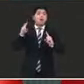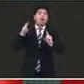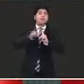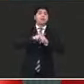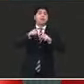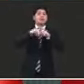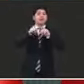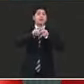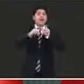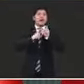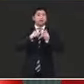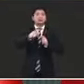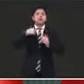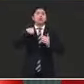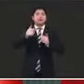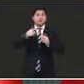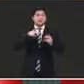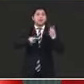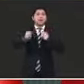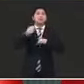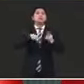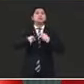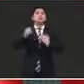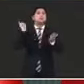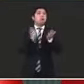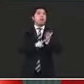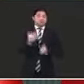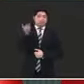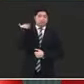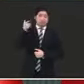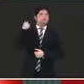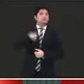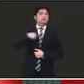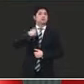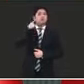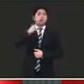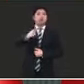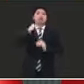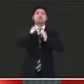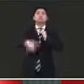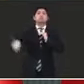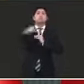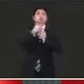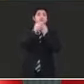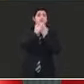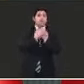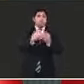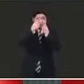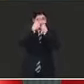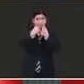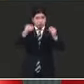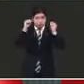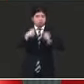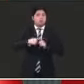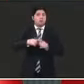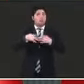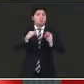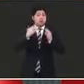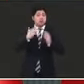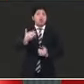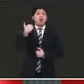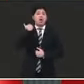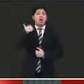Finans strateji belgemizi geçtiğimiz pazartesi günü kamuoyuyla paylaştık yeni finansal